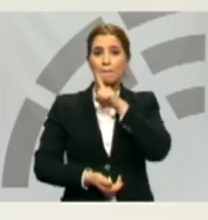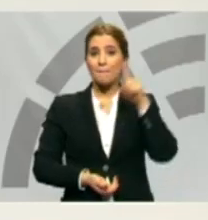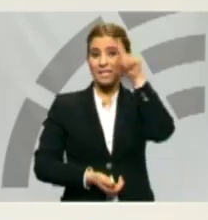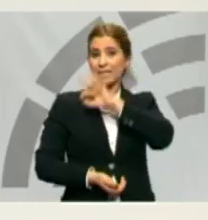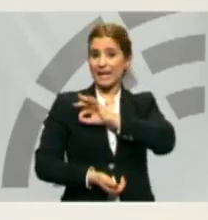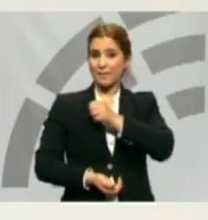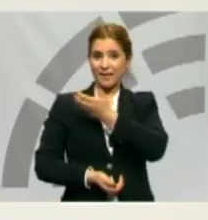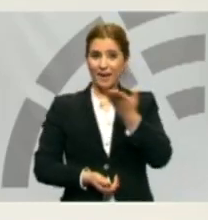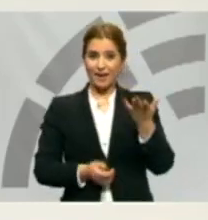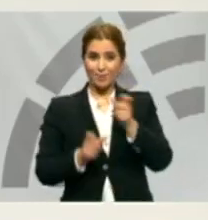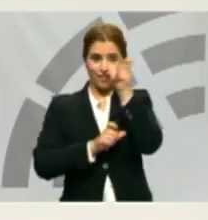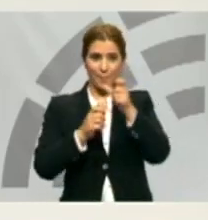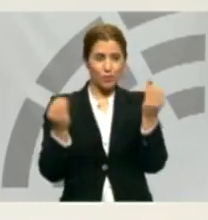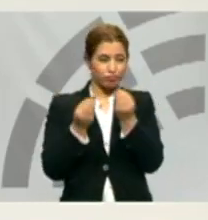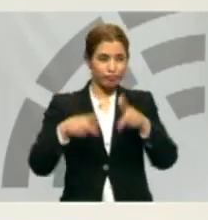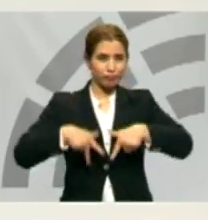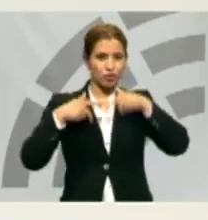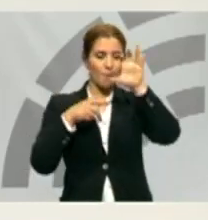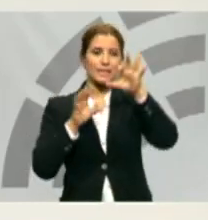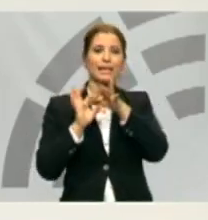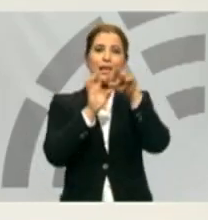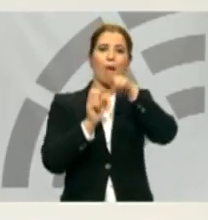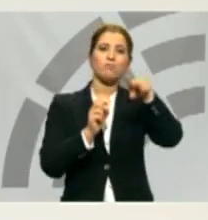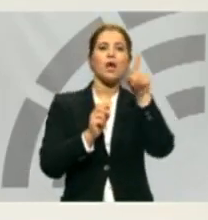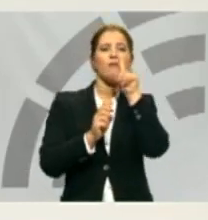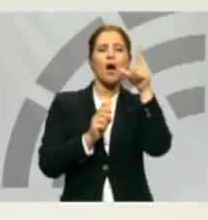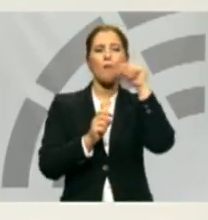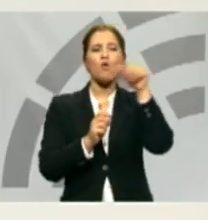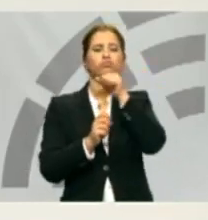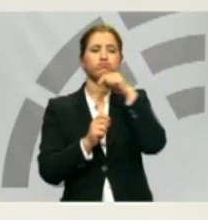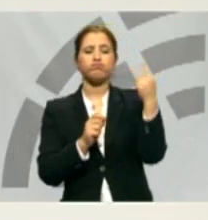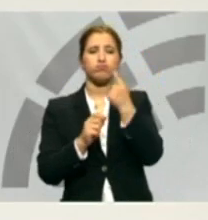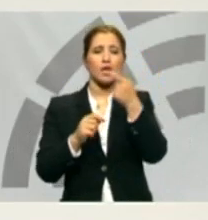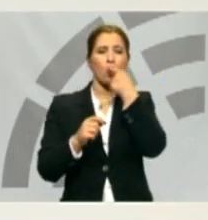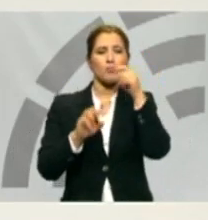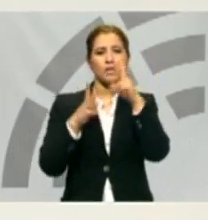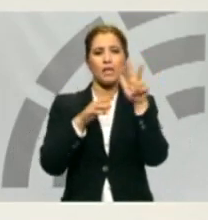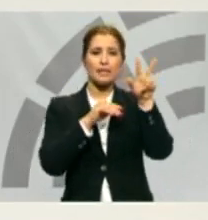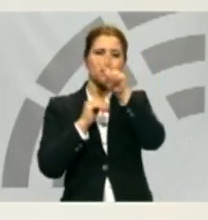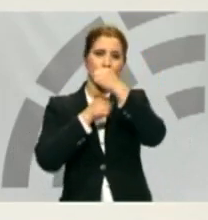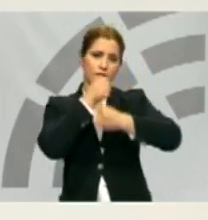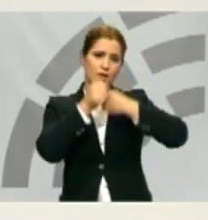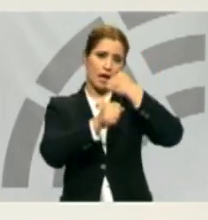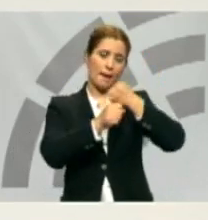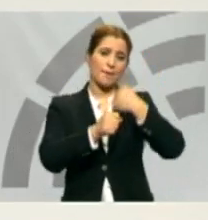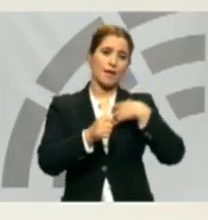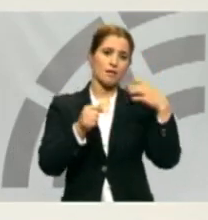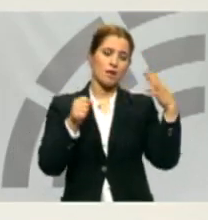بسم الله الرحمن الرحيم اهالي المحمديه كبارها وشبابها نساها ورجالها انا بلال الحمد يا عمري 33 سنه